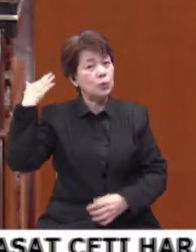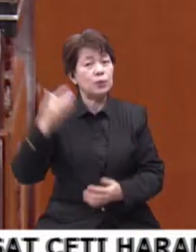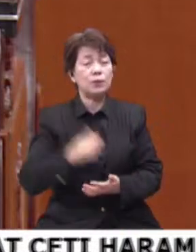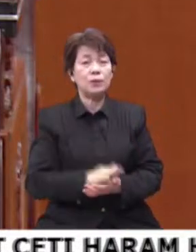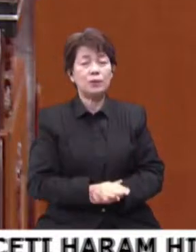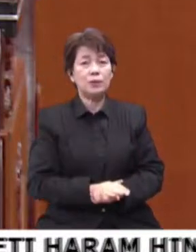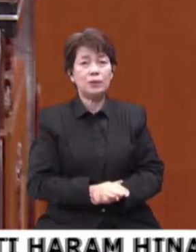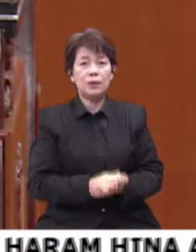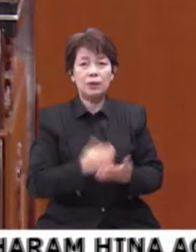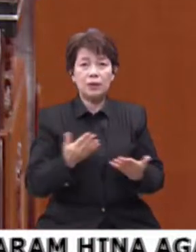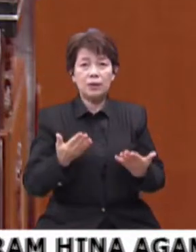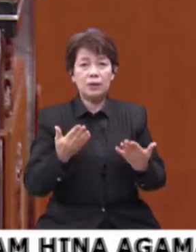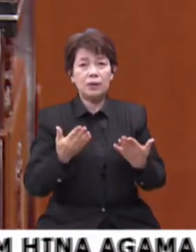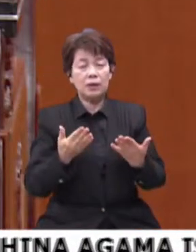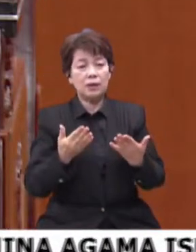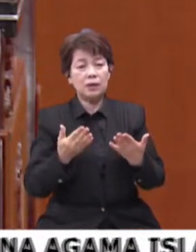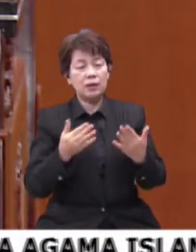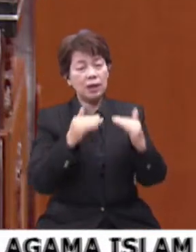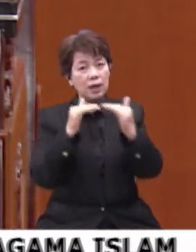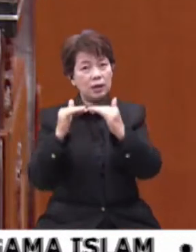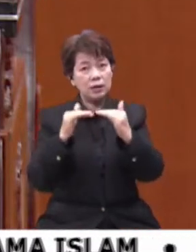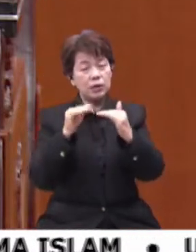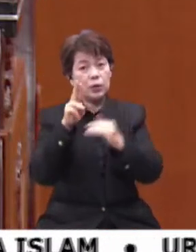diwujudkan dengan kehadiran